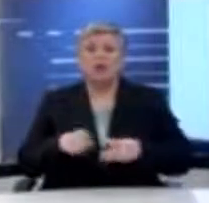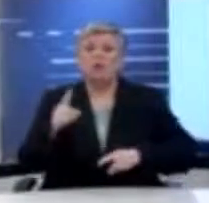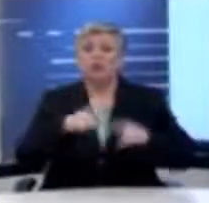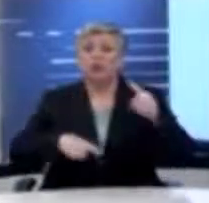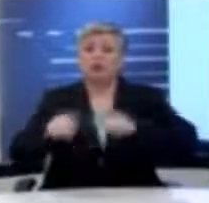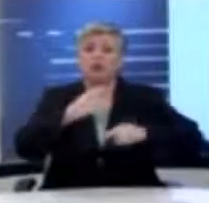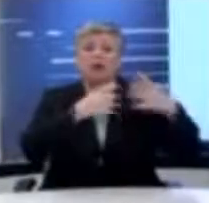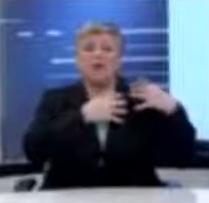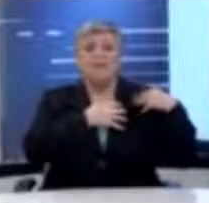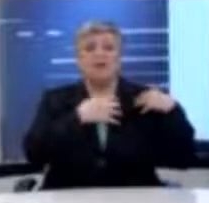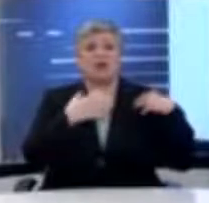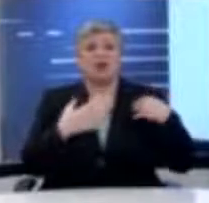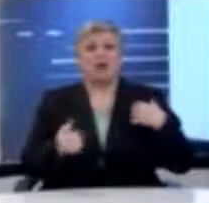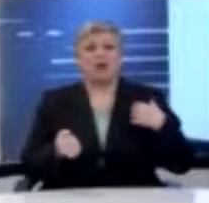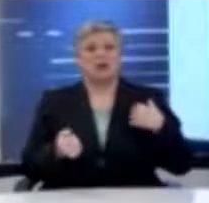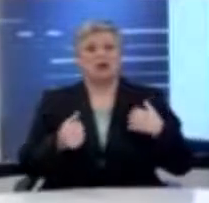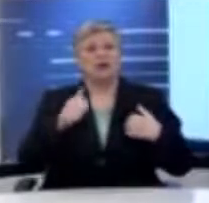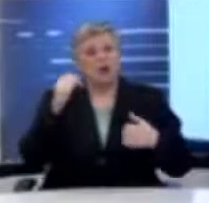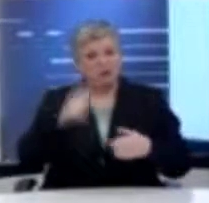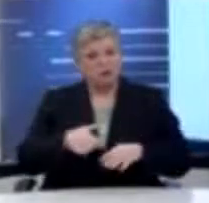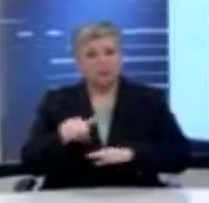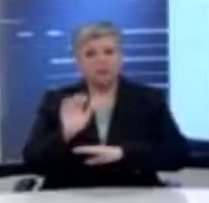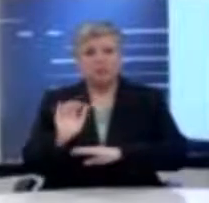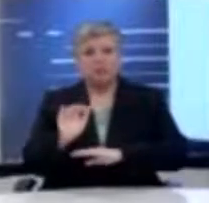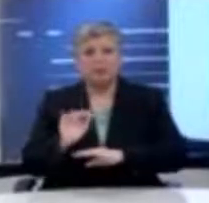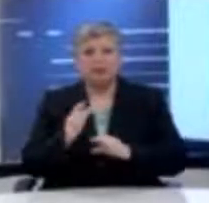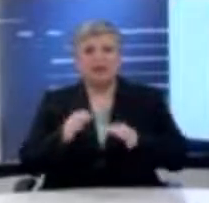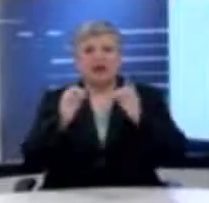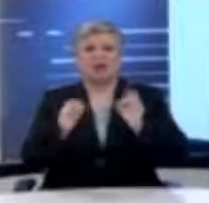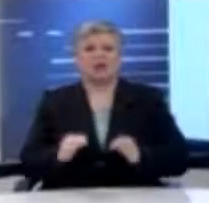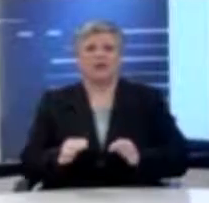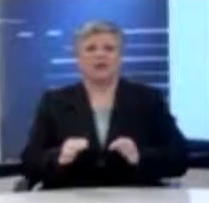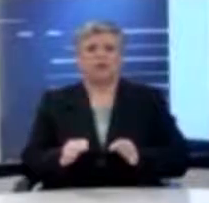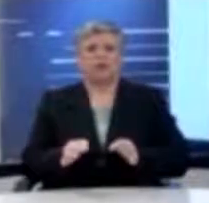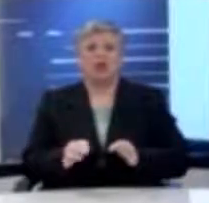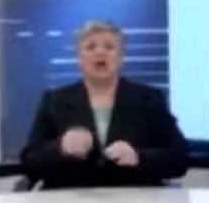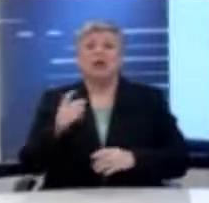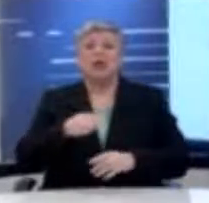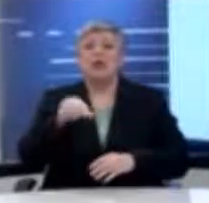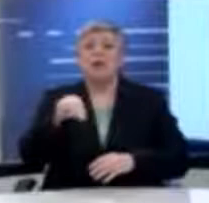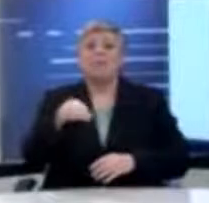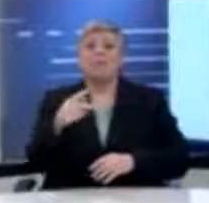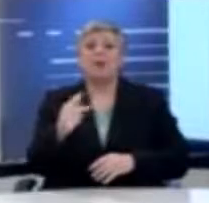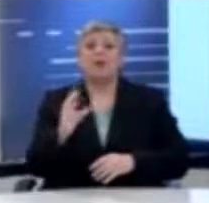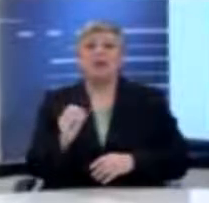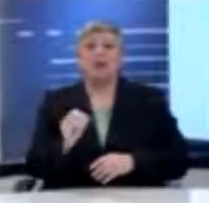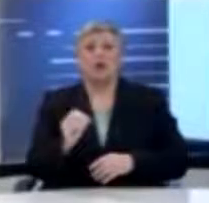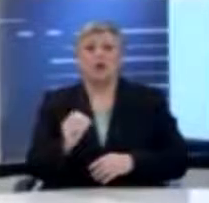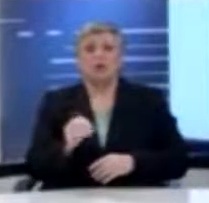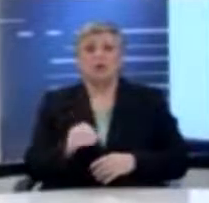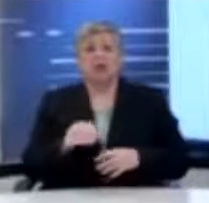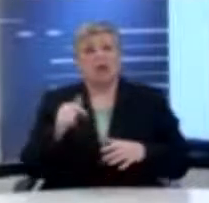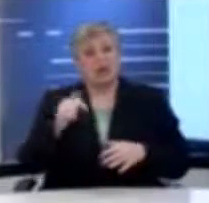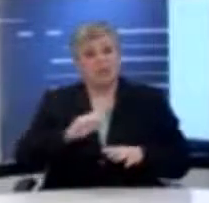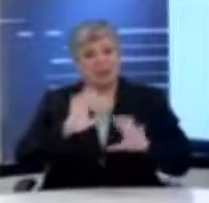εξάλλου απολαμβάνουν σημαντικής χρηματοδότησης. Και αν γύρω τους έχει